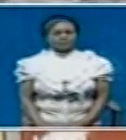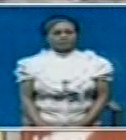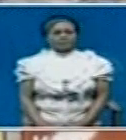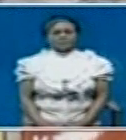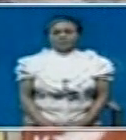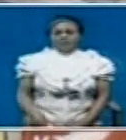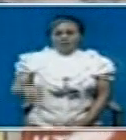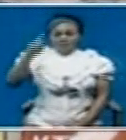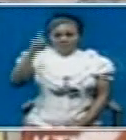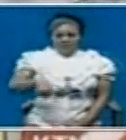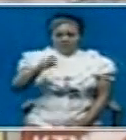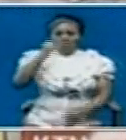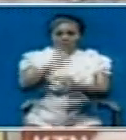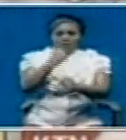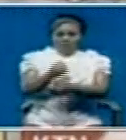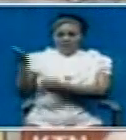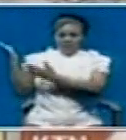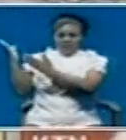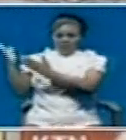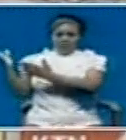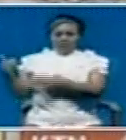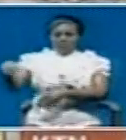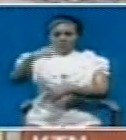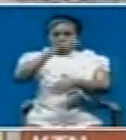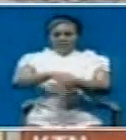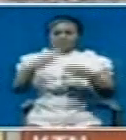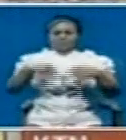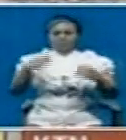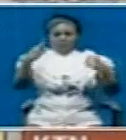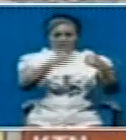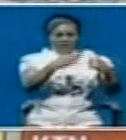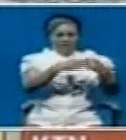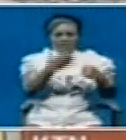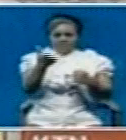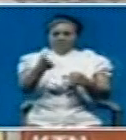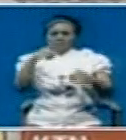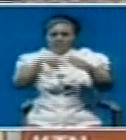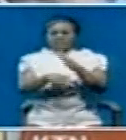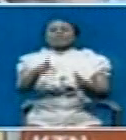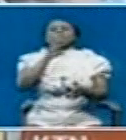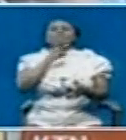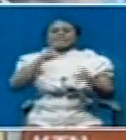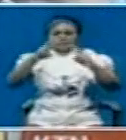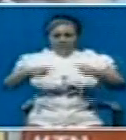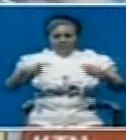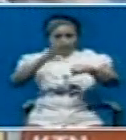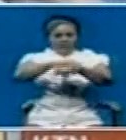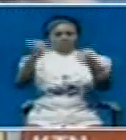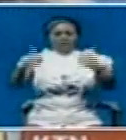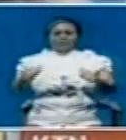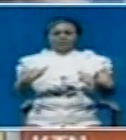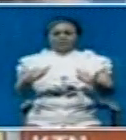Tubidi sisi ambao tunafanya hapa fairing tuchukue watu wetu, watu nane saizi wako barini wanatafuta. Lake Victoria ni kubwa, sasa